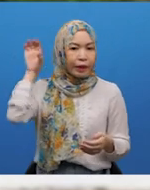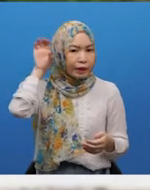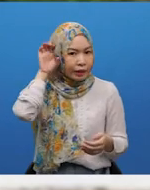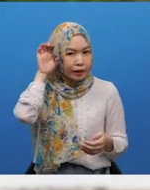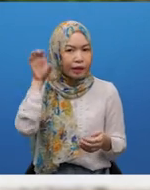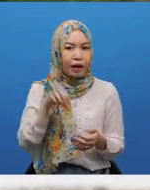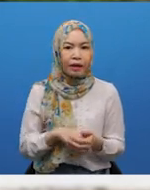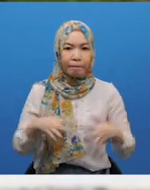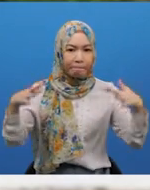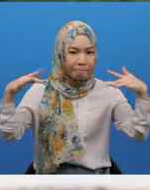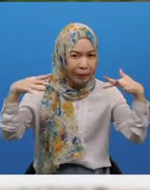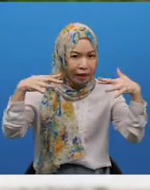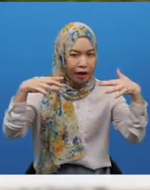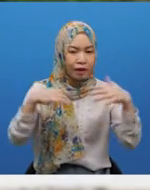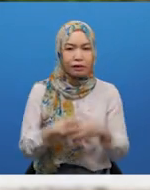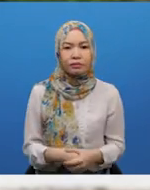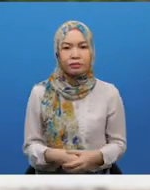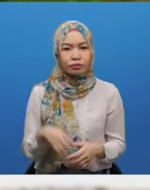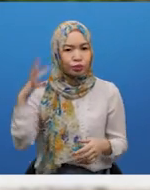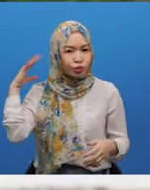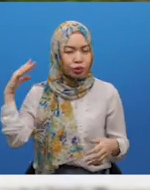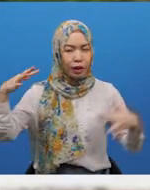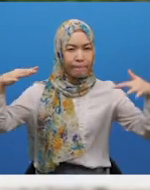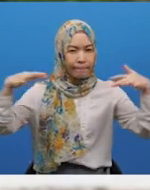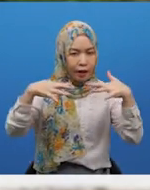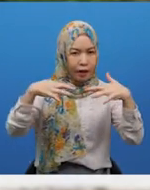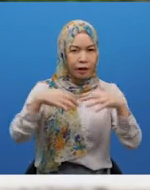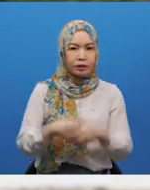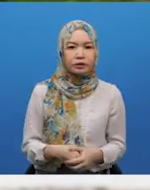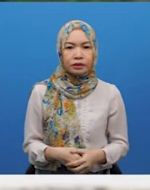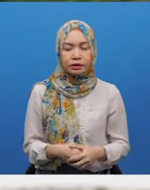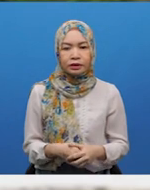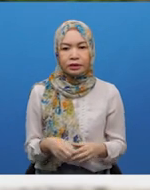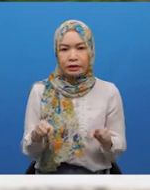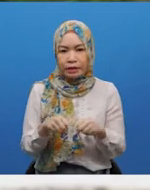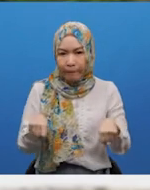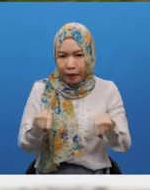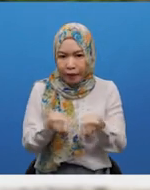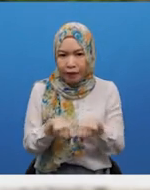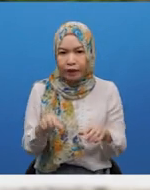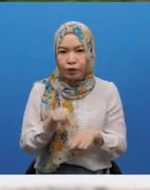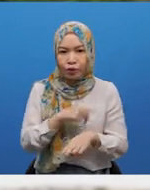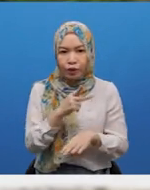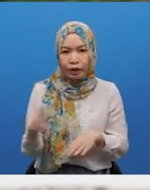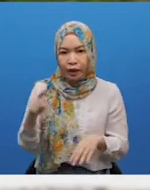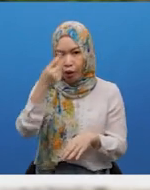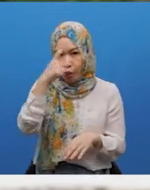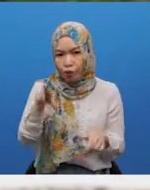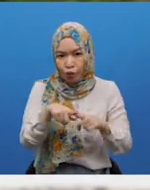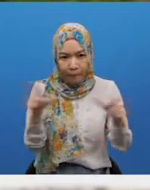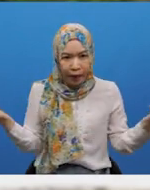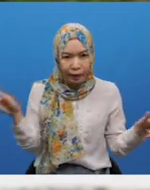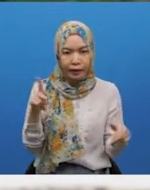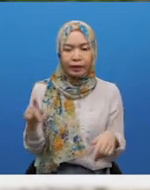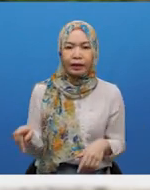seperti perang. Dalam frasa ini, perkataan seperti digunakan untuk membandingkan